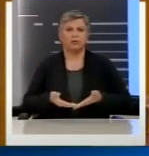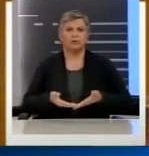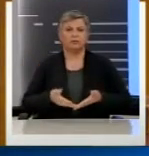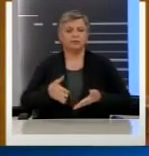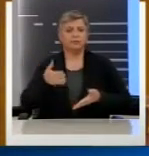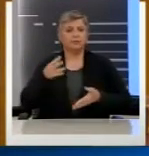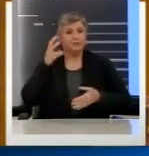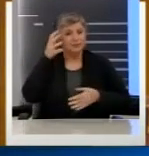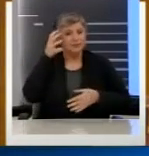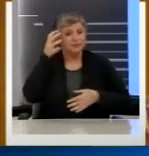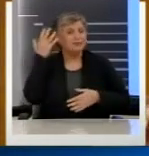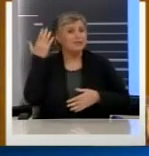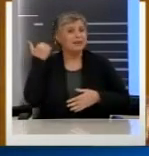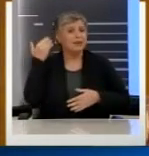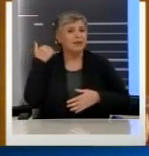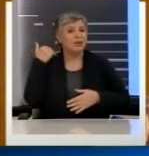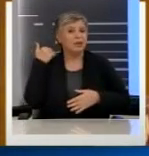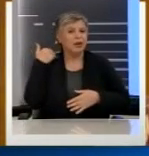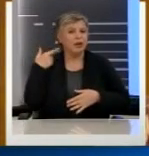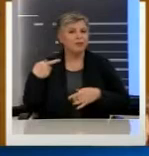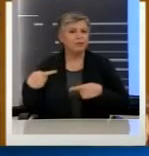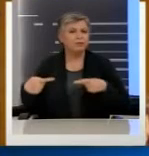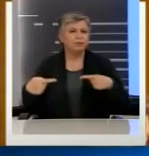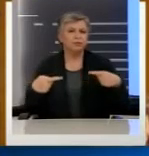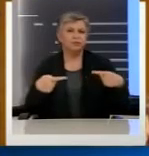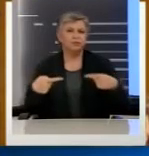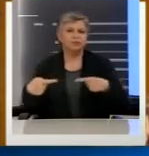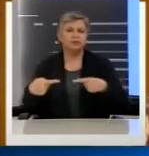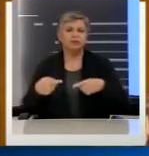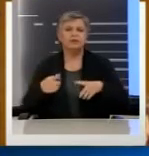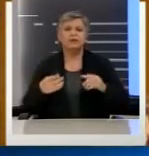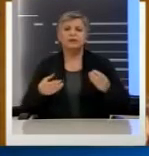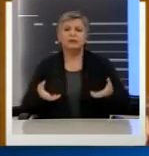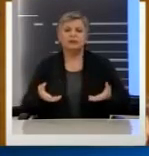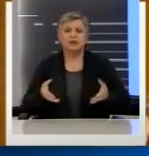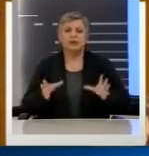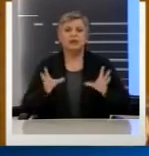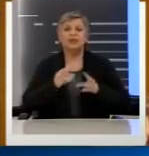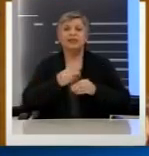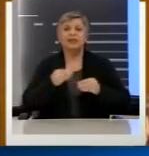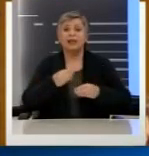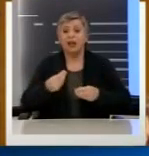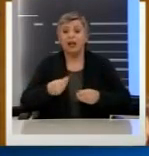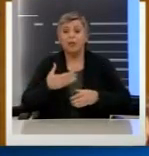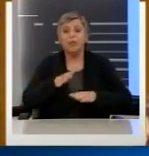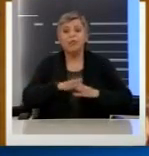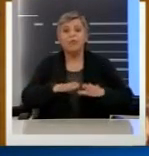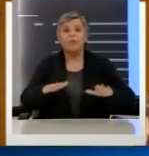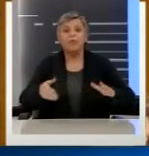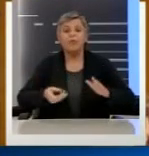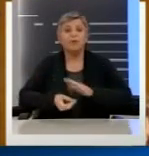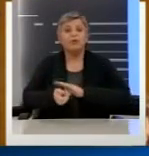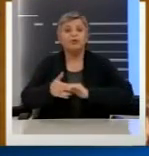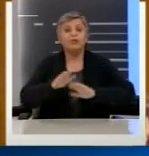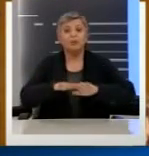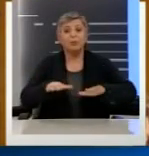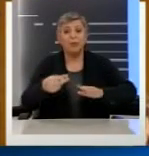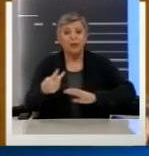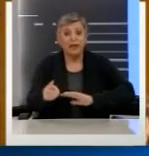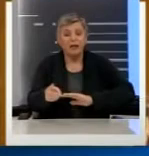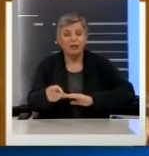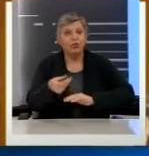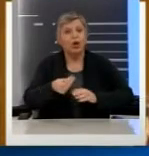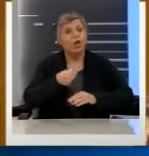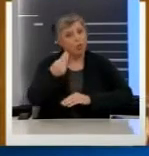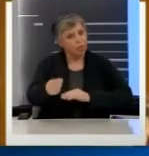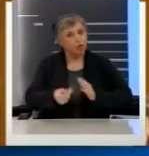τις ομηρικούς καυγάδες που γίναν για την ηθαγένεια των παιδιών και στην προηγούμενη κυβέρνηση και στην παρούσα κυβέρνηση. Εδώ πέρα σε αυτή.